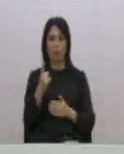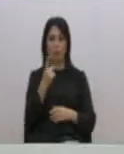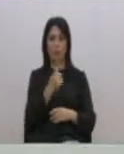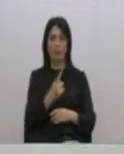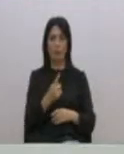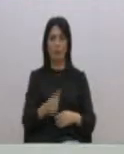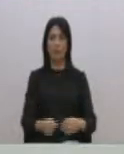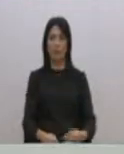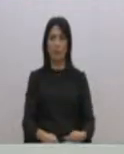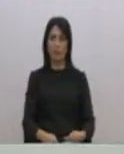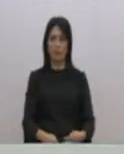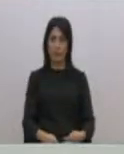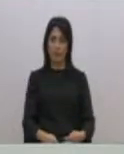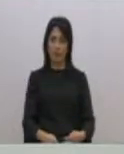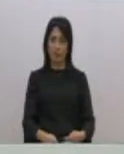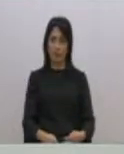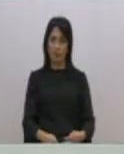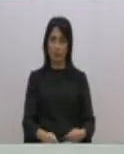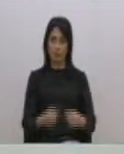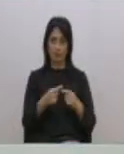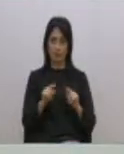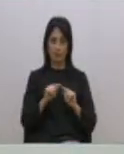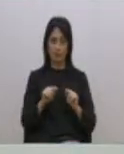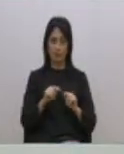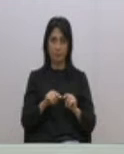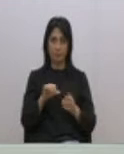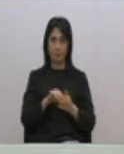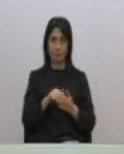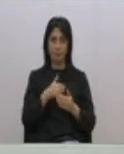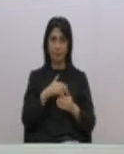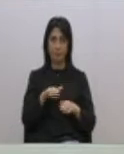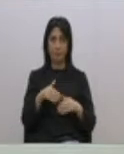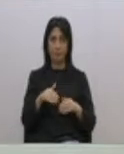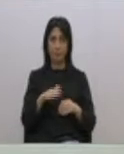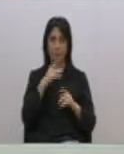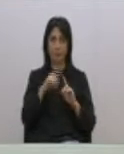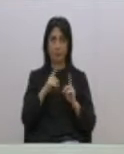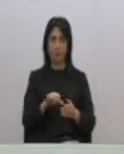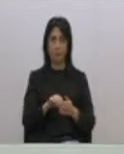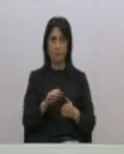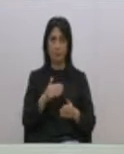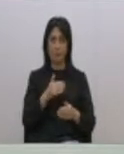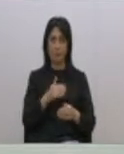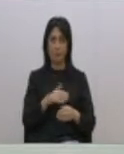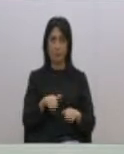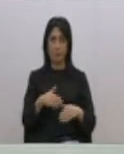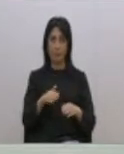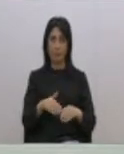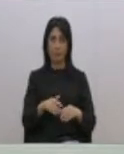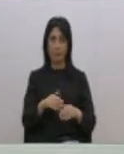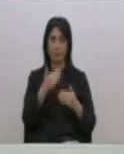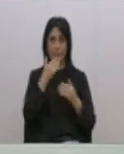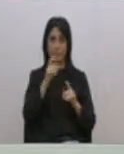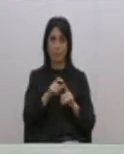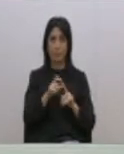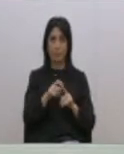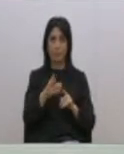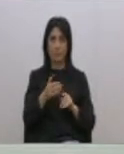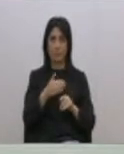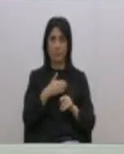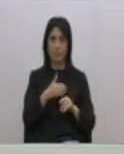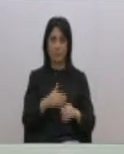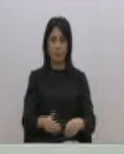კი ბატონო, სხვა ოპოზიციიდან გამოსულ სულელები არ არიან, უმრავლესობიდან თუ არ არიან, დასკვნითი სიტყვა თუ